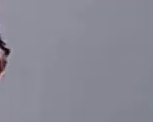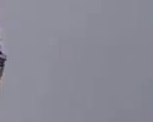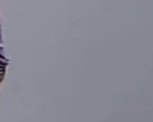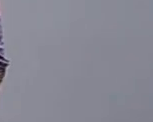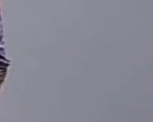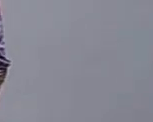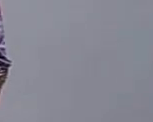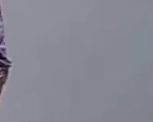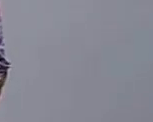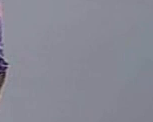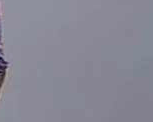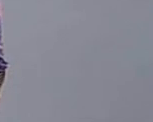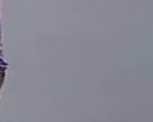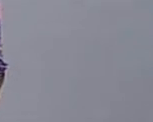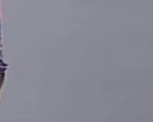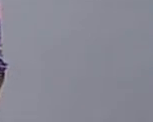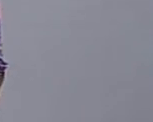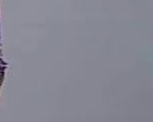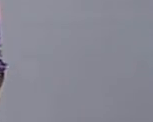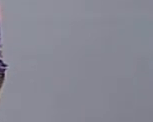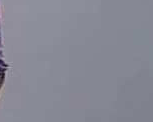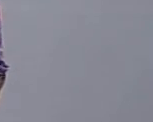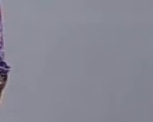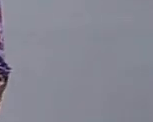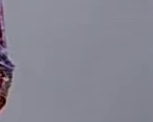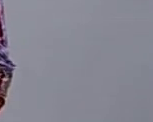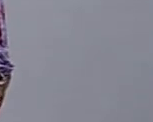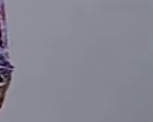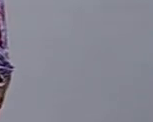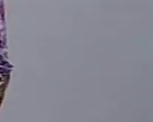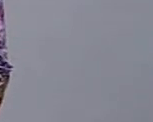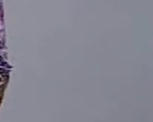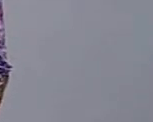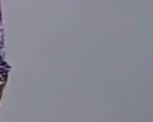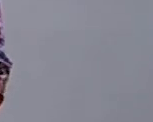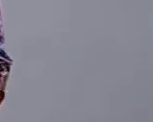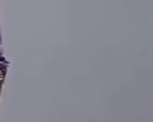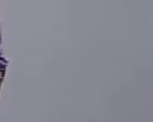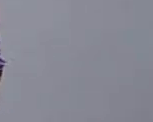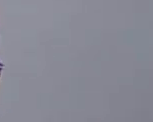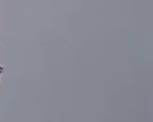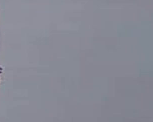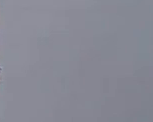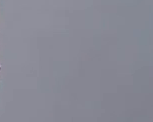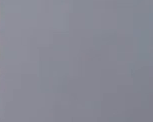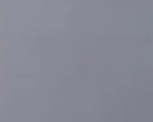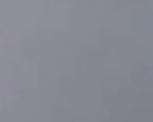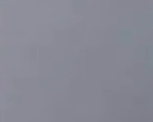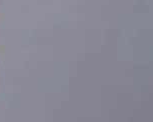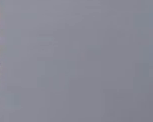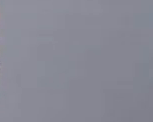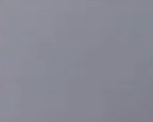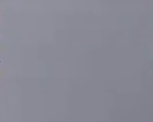bout de la province ou de la ville, toujours dans les territoires de Muchacha, où nous avons pu commencer à ériger